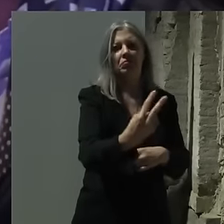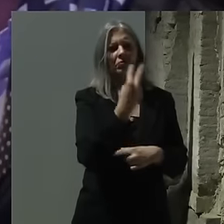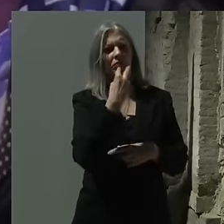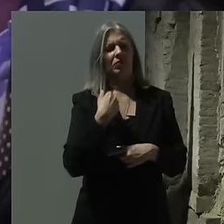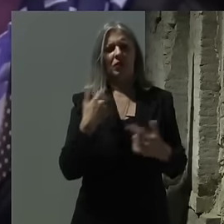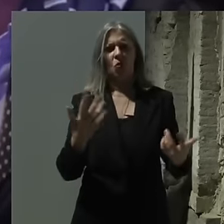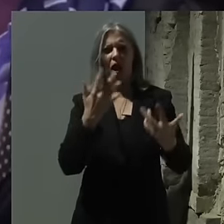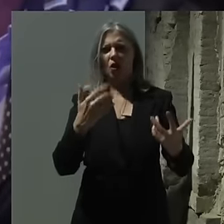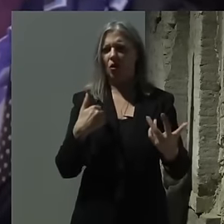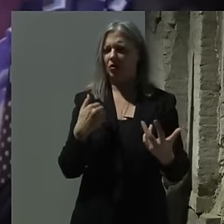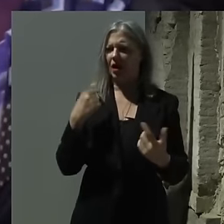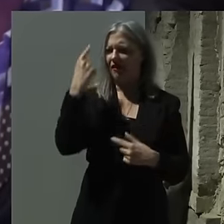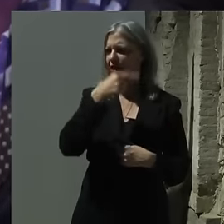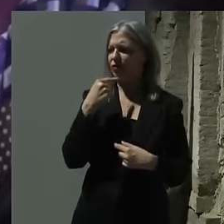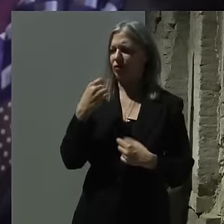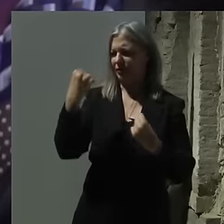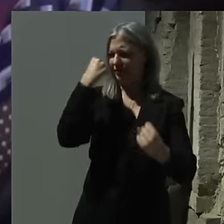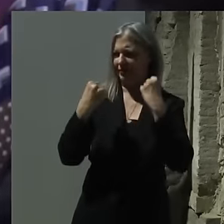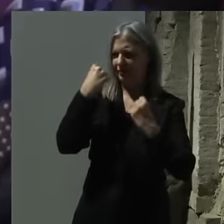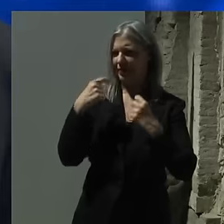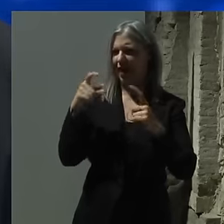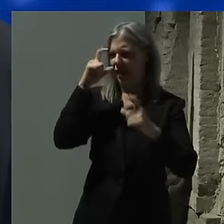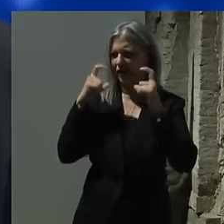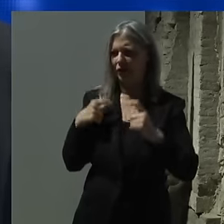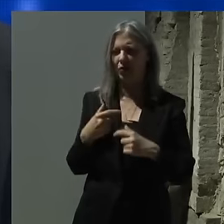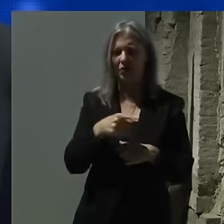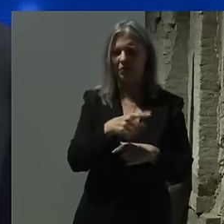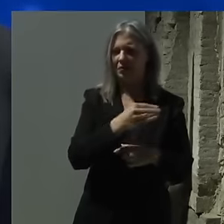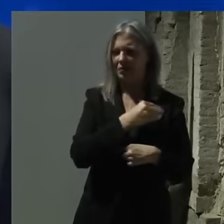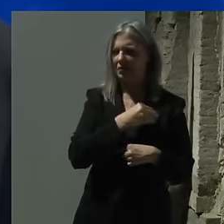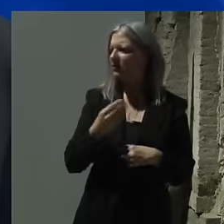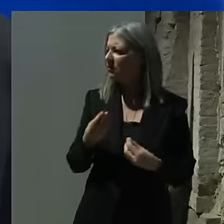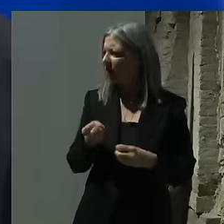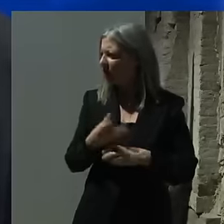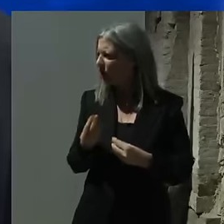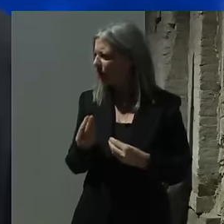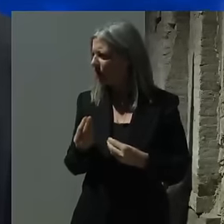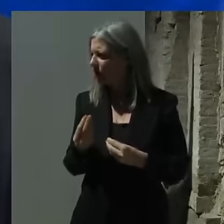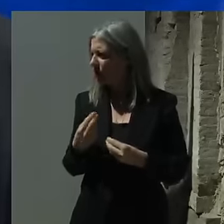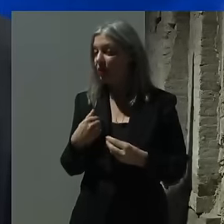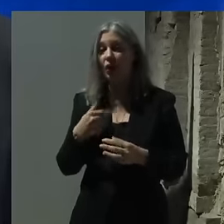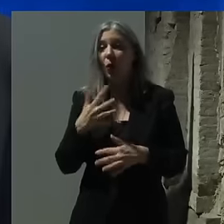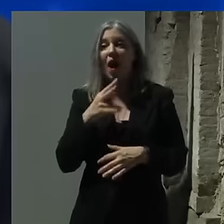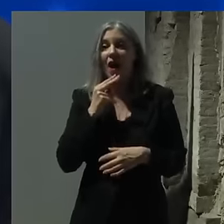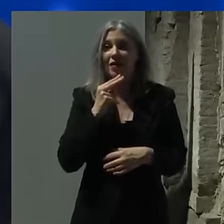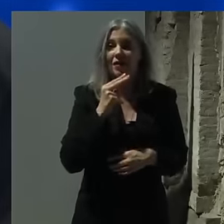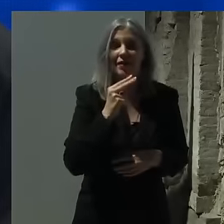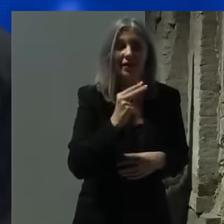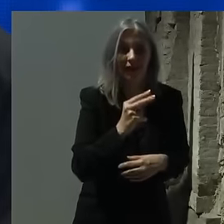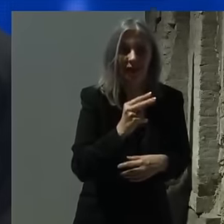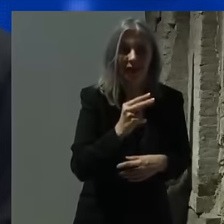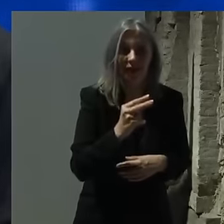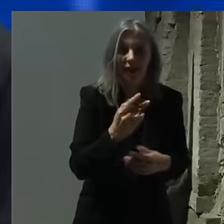qualche segno nel mio viso e mi chiede come mai me li fossi procurati, la quale stavo per rispondere e dire